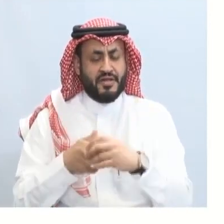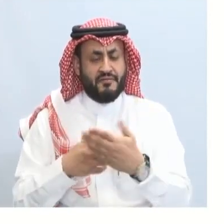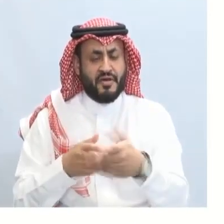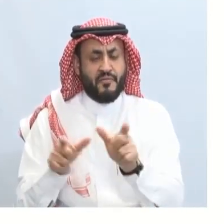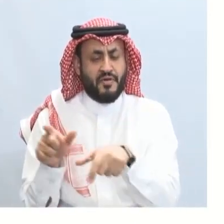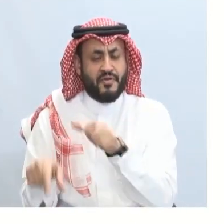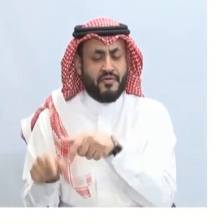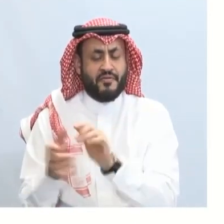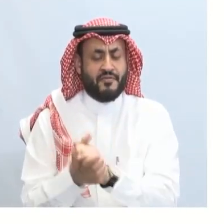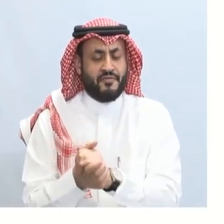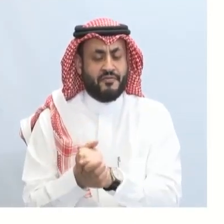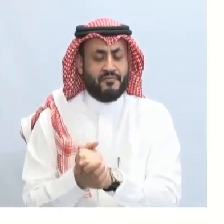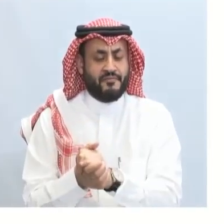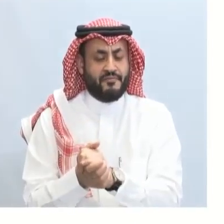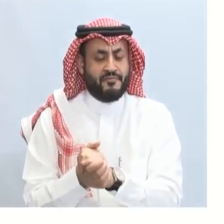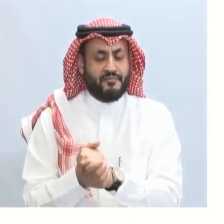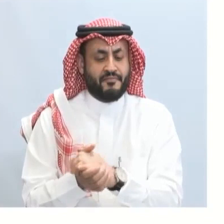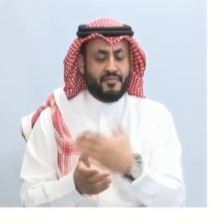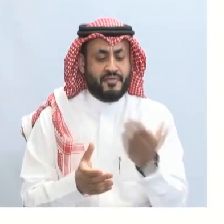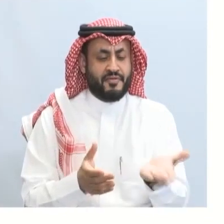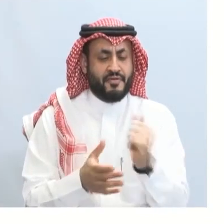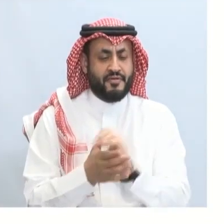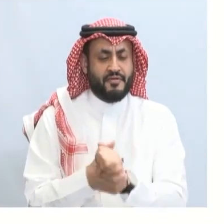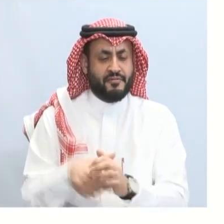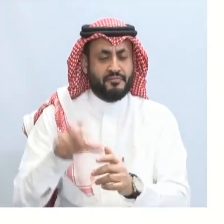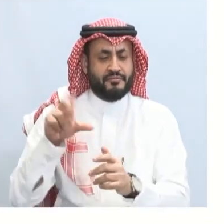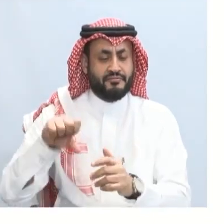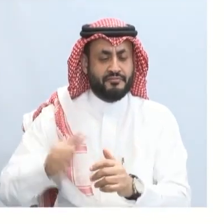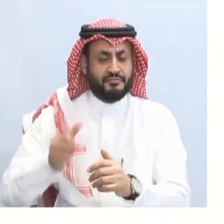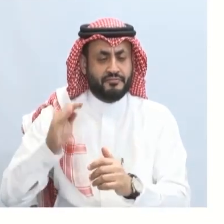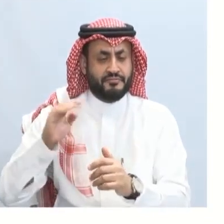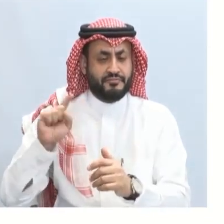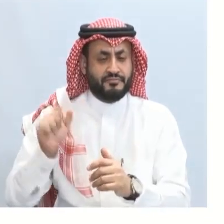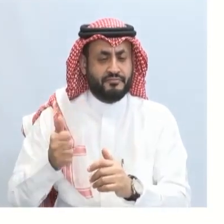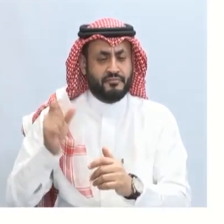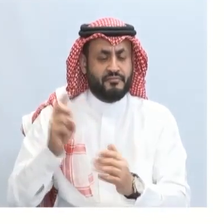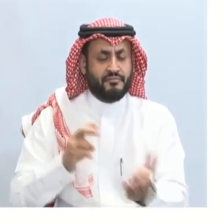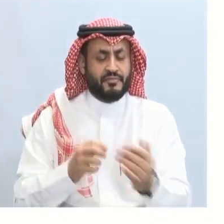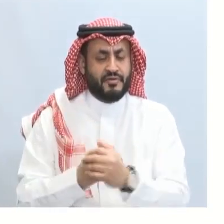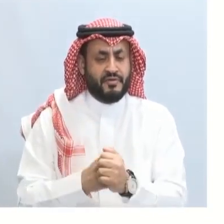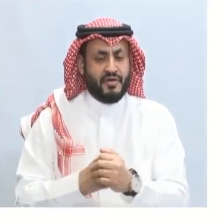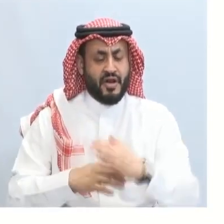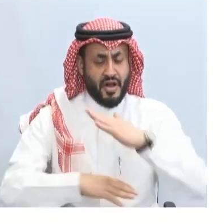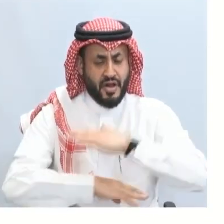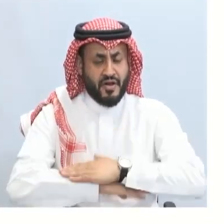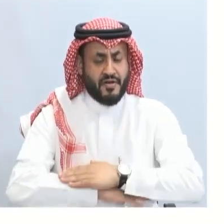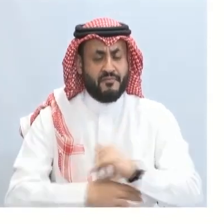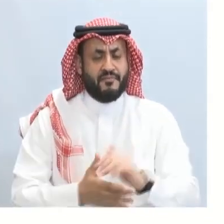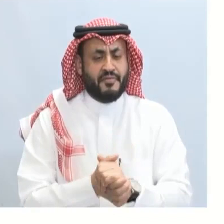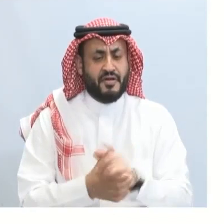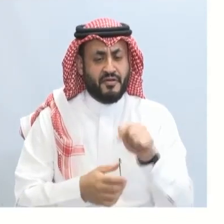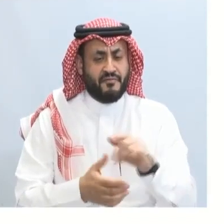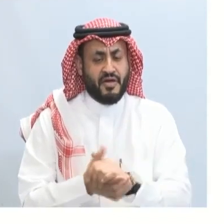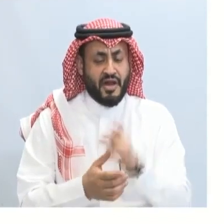لمواطنيها بالنسبه الواجبات بارك الله فيكم التزام يتكفل به